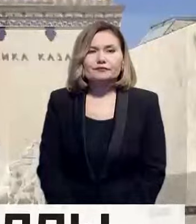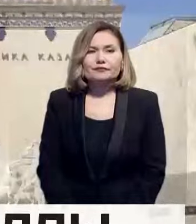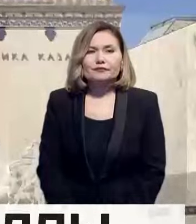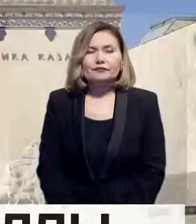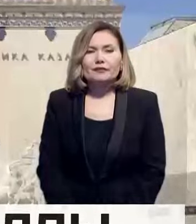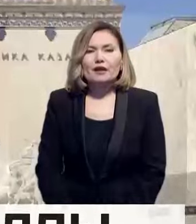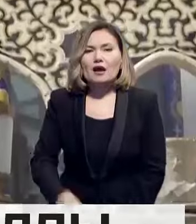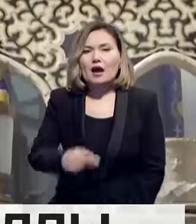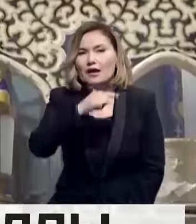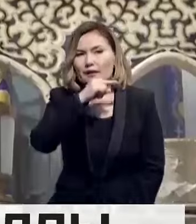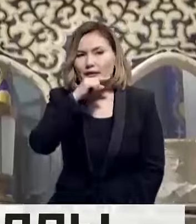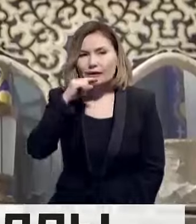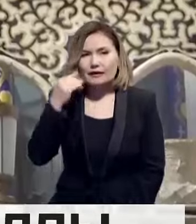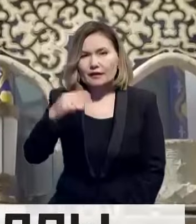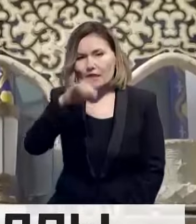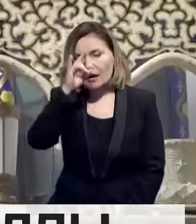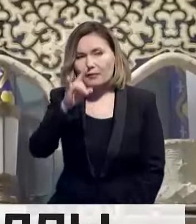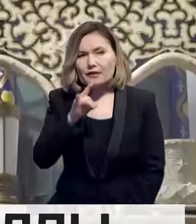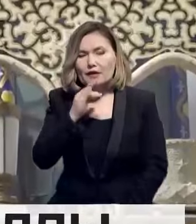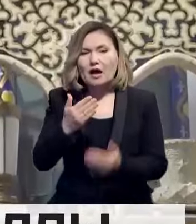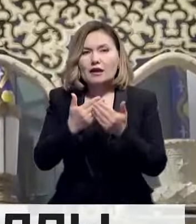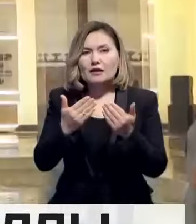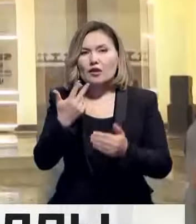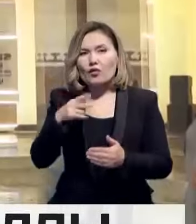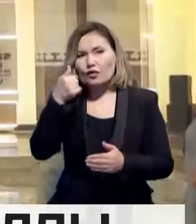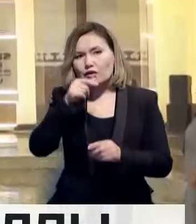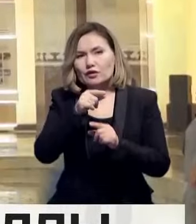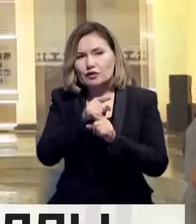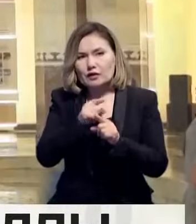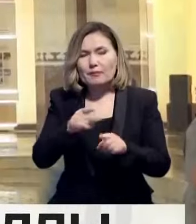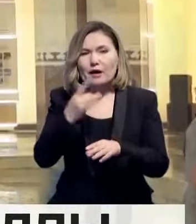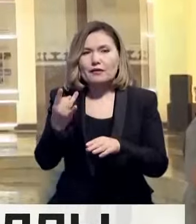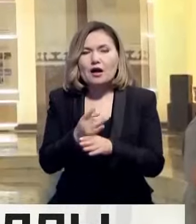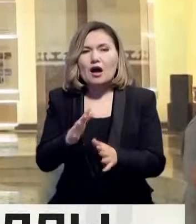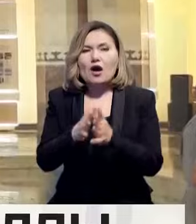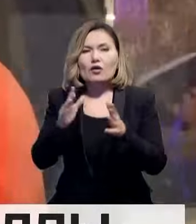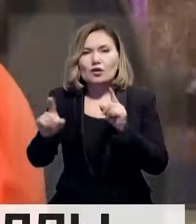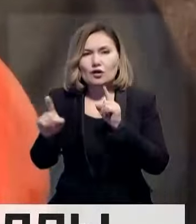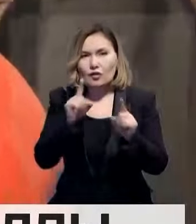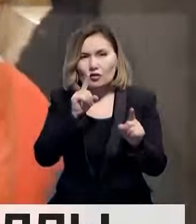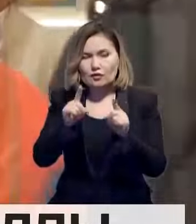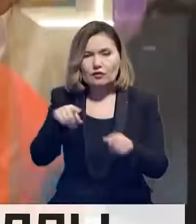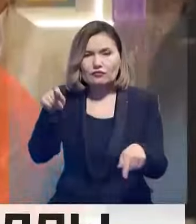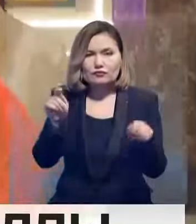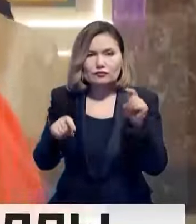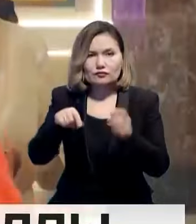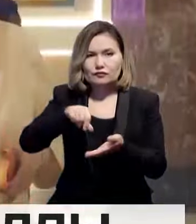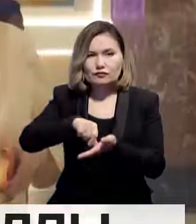Жағдайын қалай ағайын? Ресейдегі қазақтар кейінгі 30 жылда алғаш рет ауқымды бас қосу өткізді.